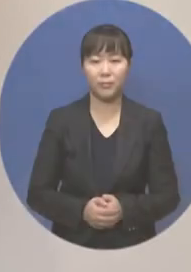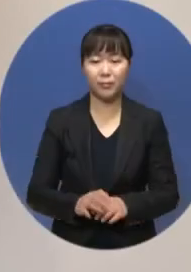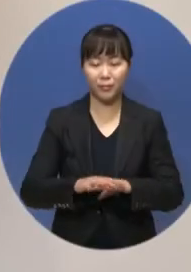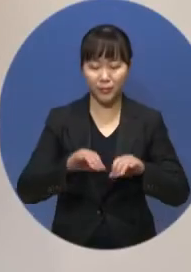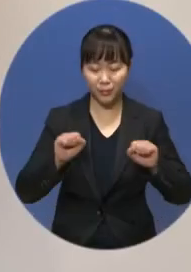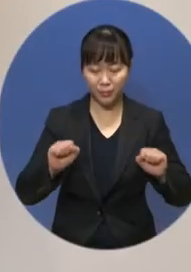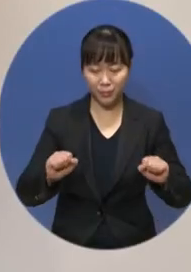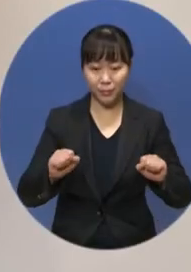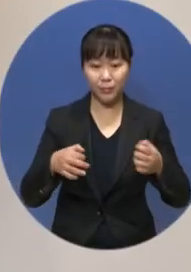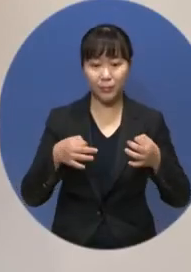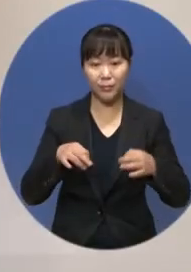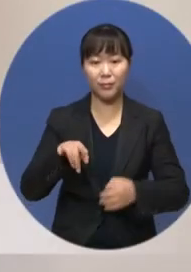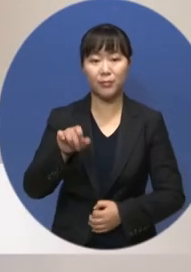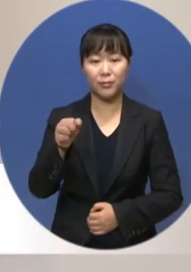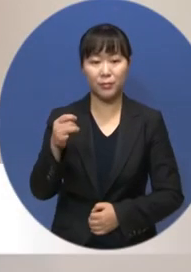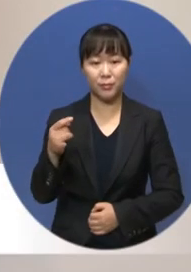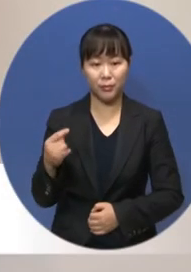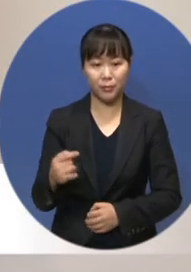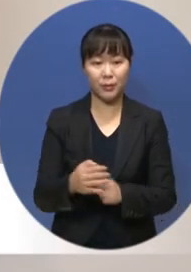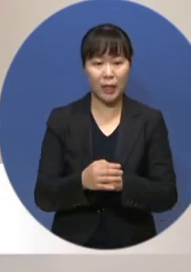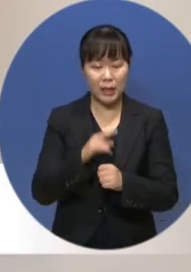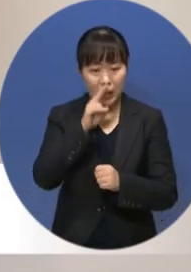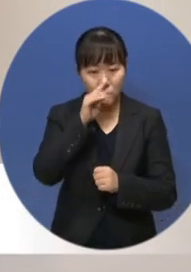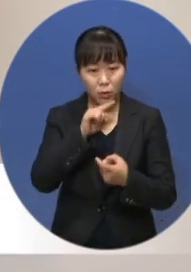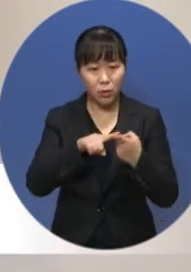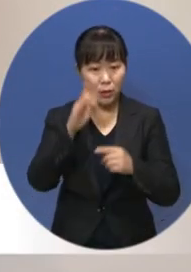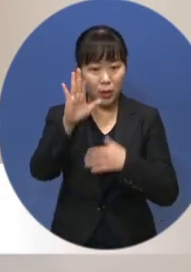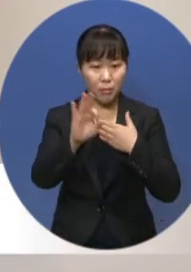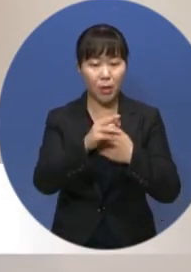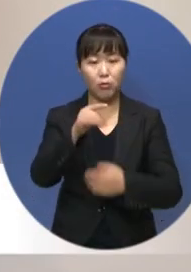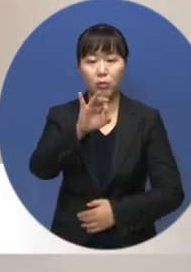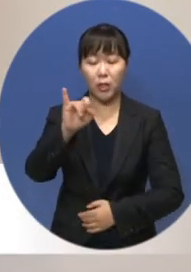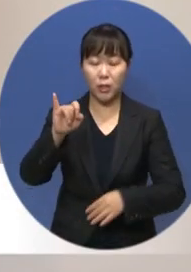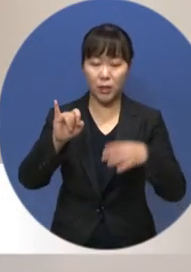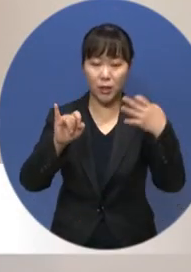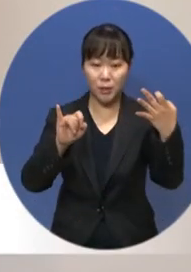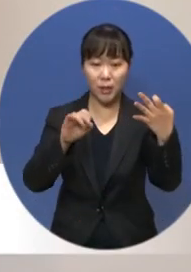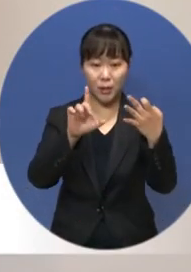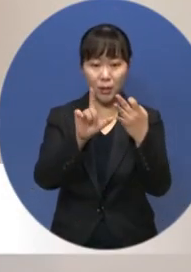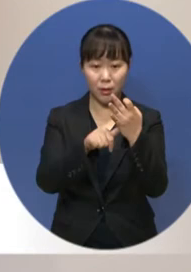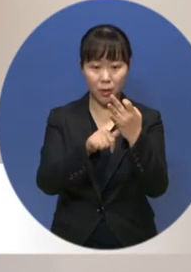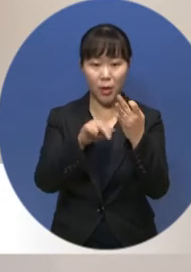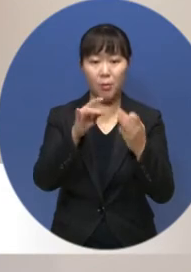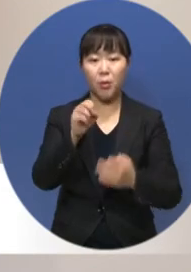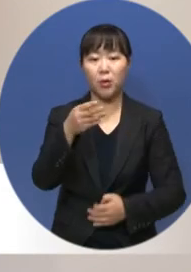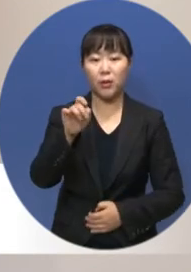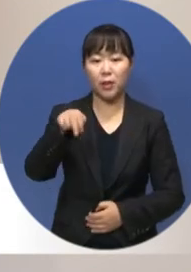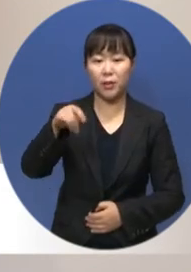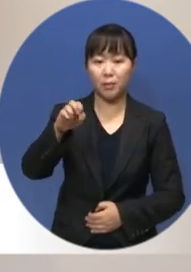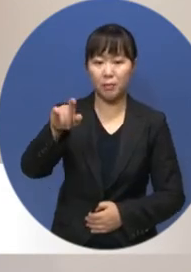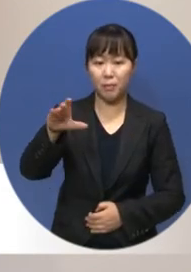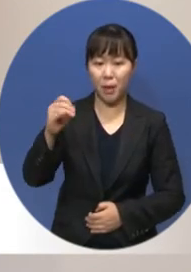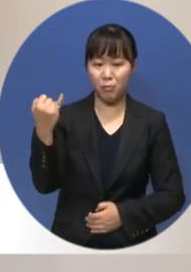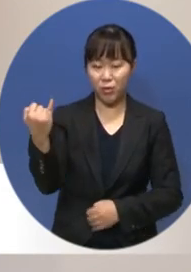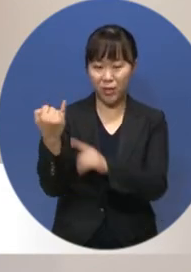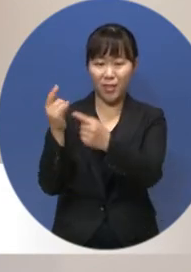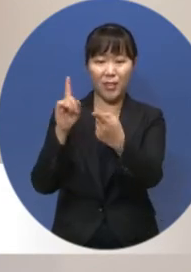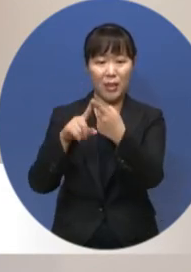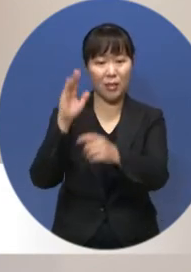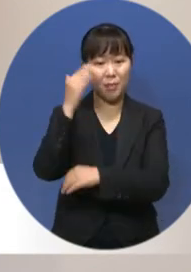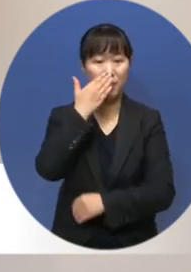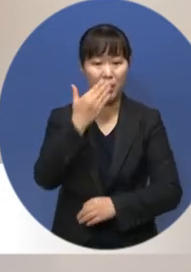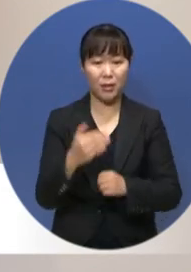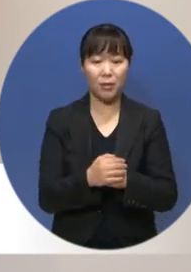안녕하세요. 김상혜입니다. 집토를 얘기하면 루이 14세의 총애를 받던 몽테스팡 부인을 언급할 수